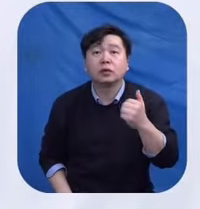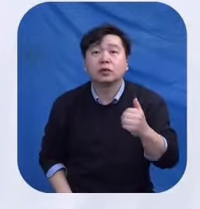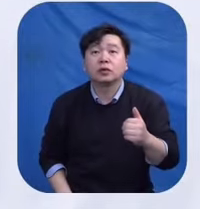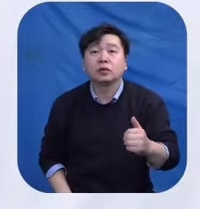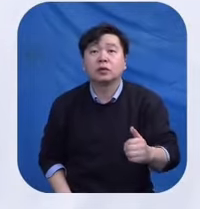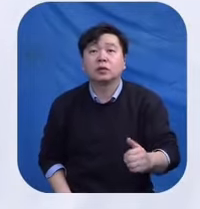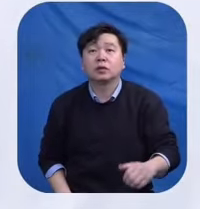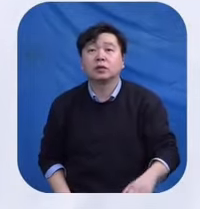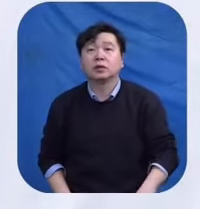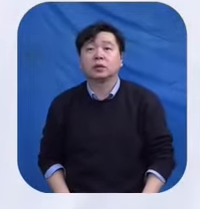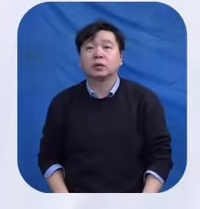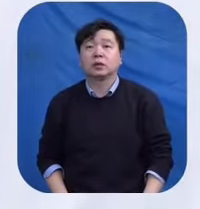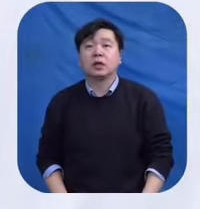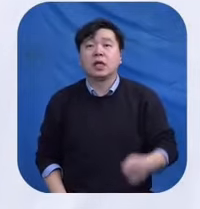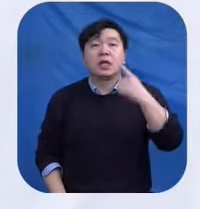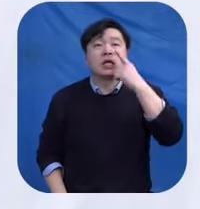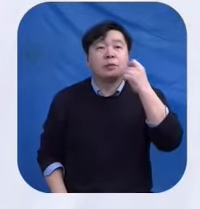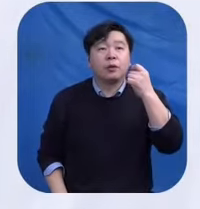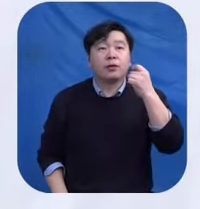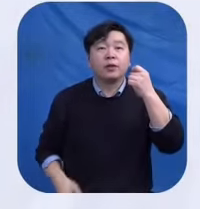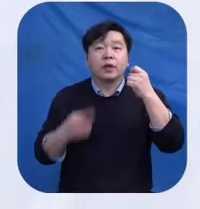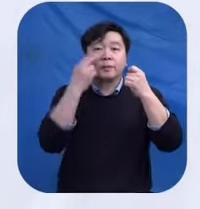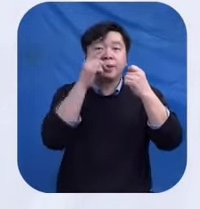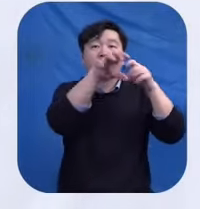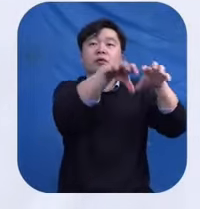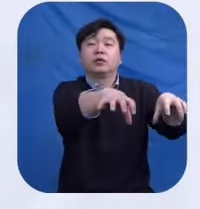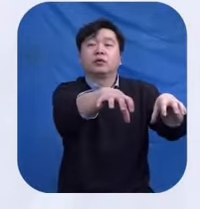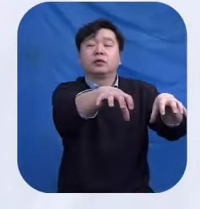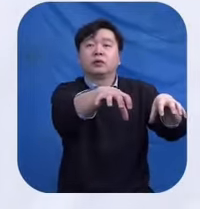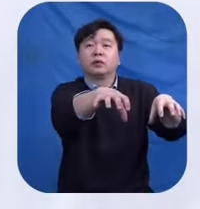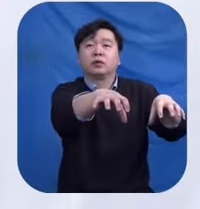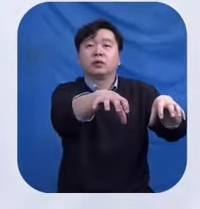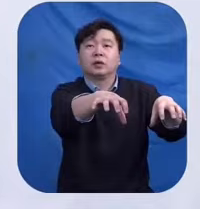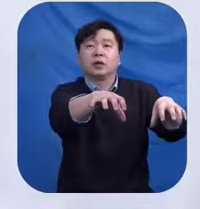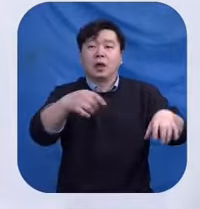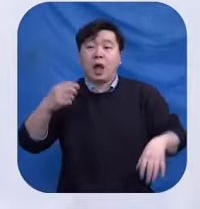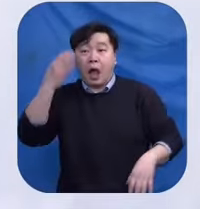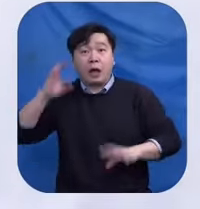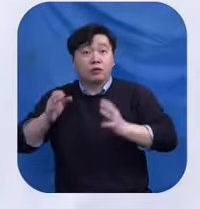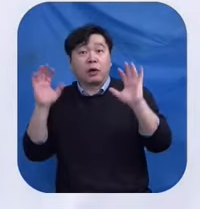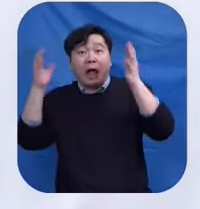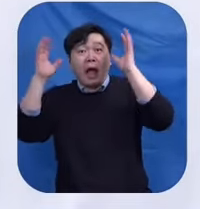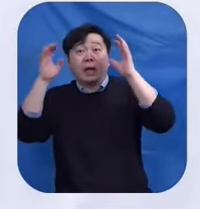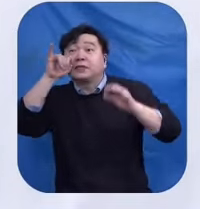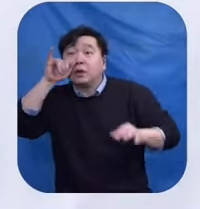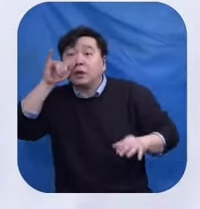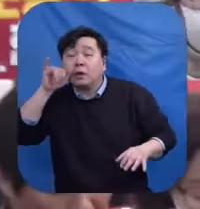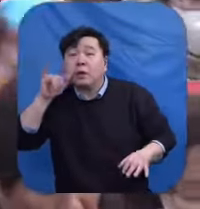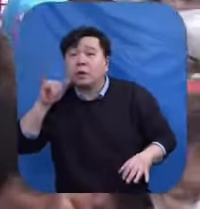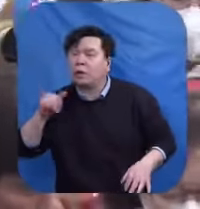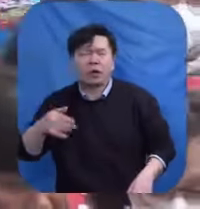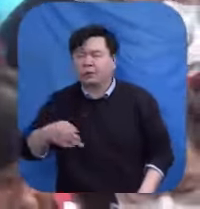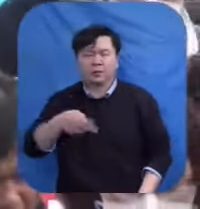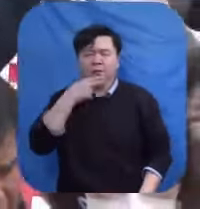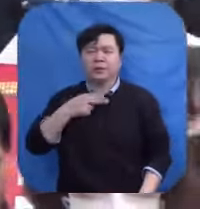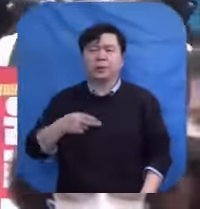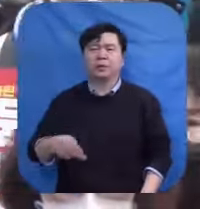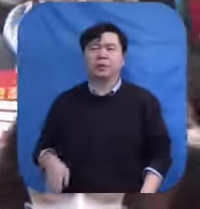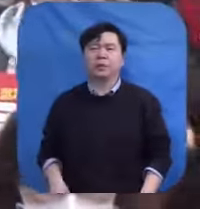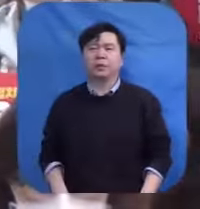바로 일본과 미국이었습니다. 우리는 환영하고 있습니까?